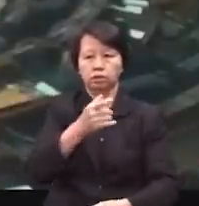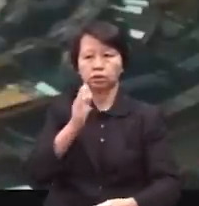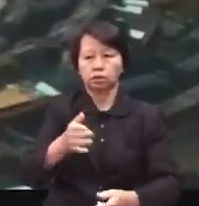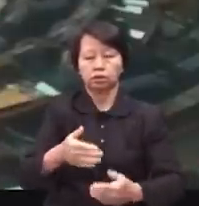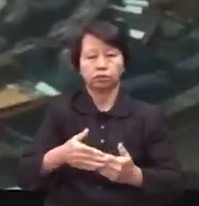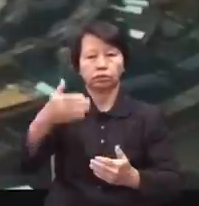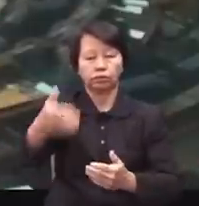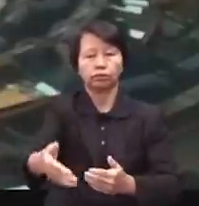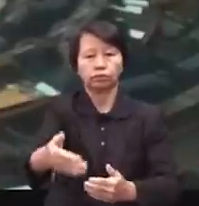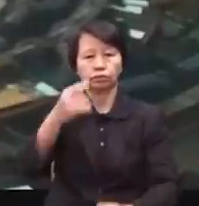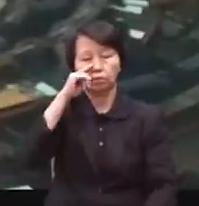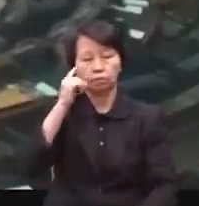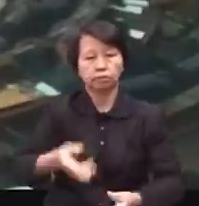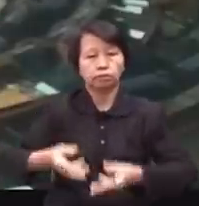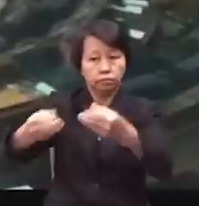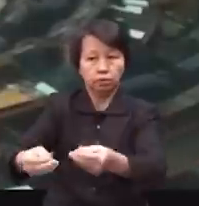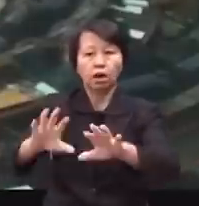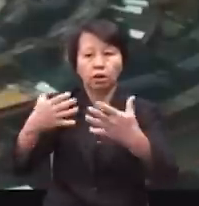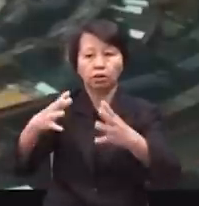ke depan bagaimana